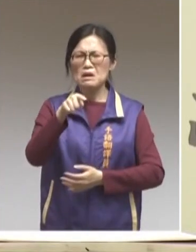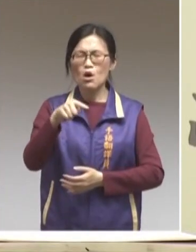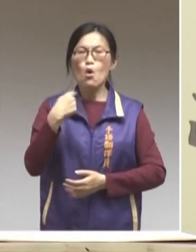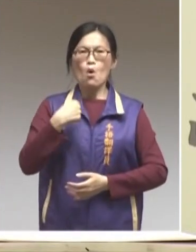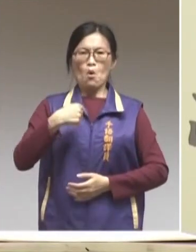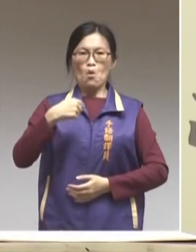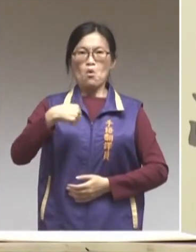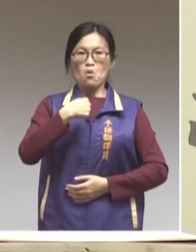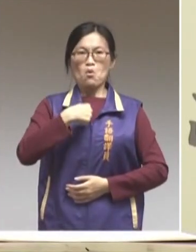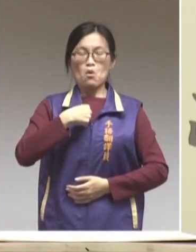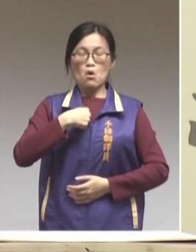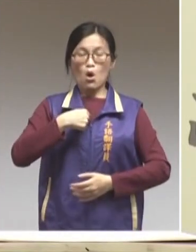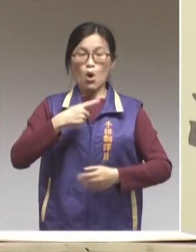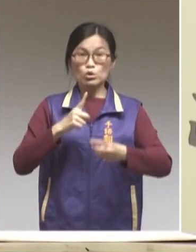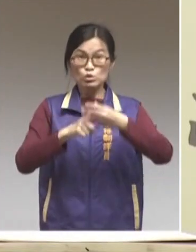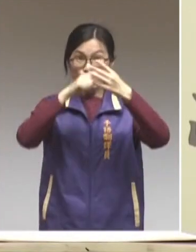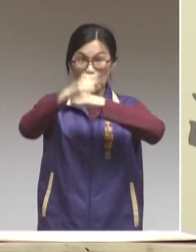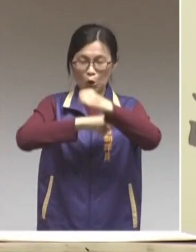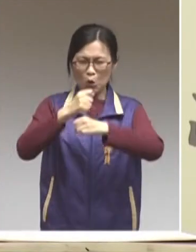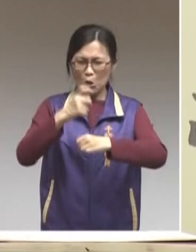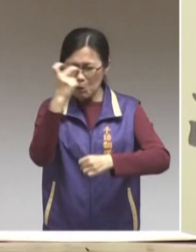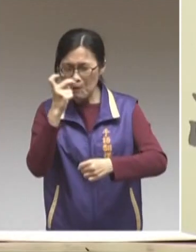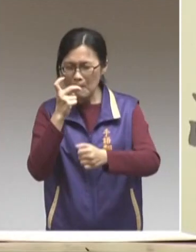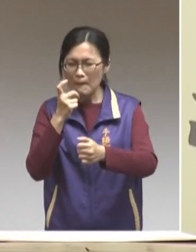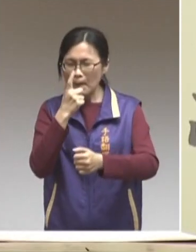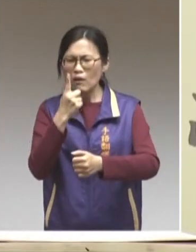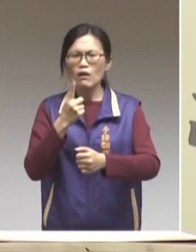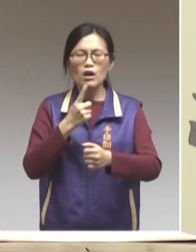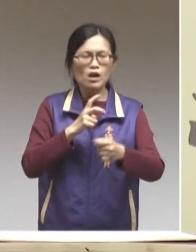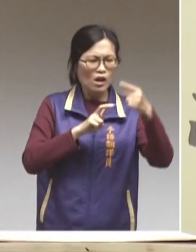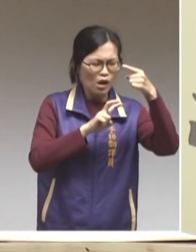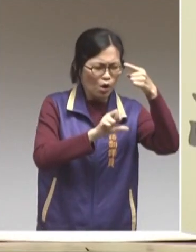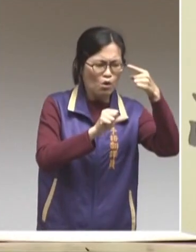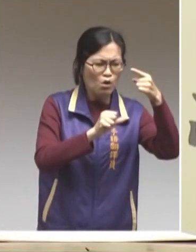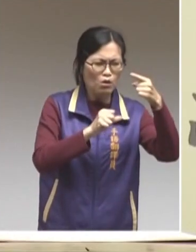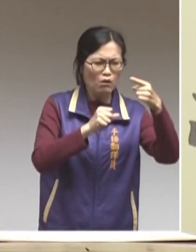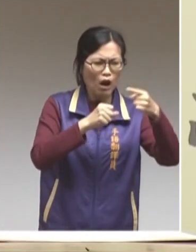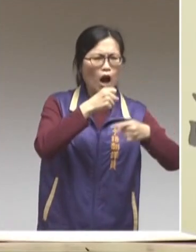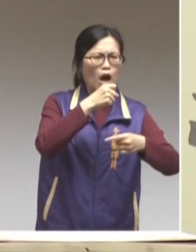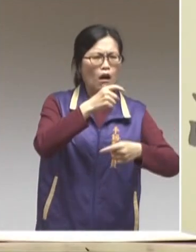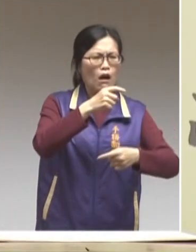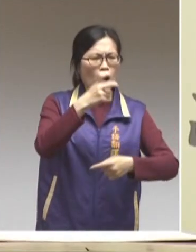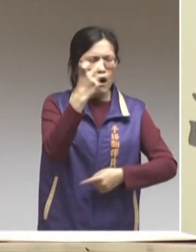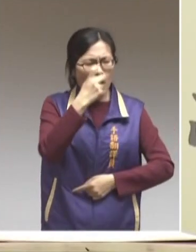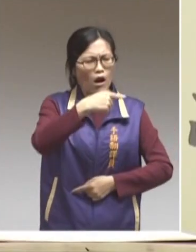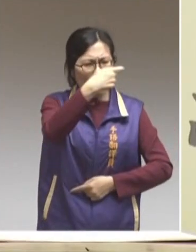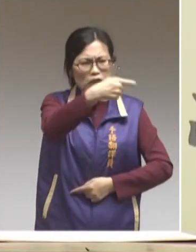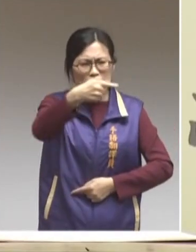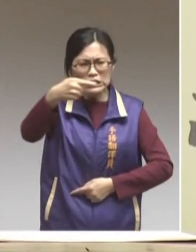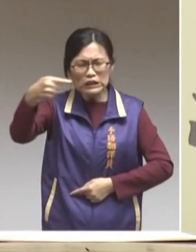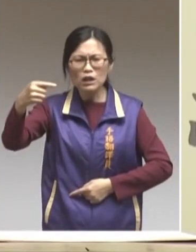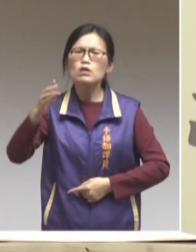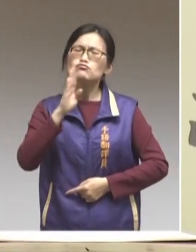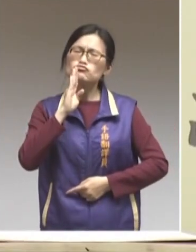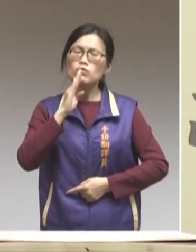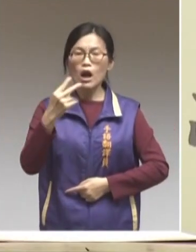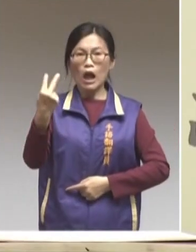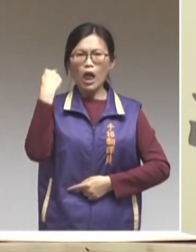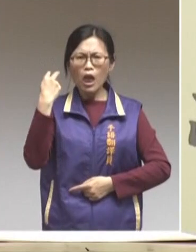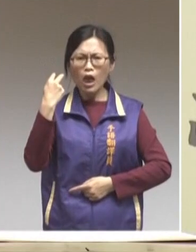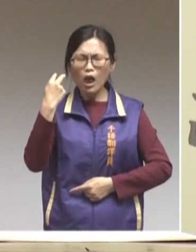动就把它筛出来。虽然它25号筛已经是阴性，但是在前天的扩大筛检的过程里